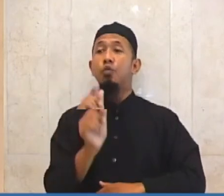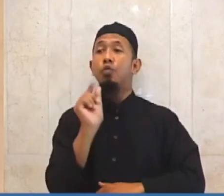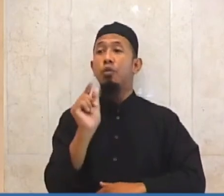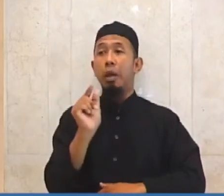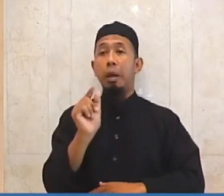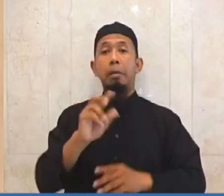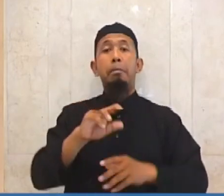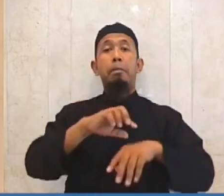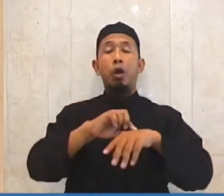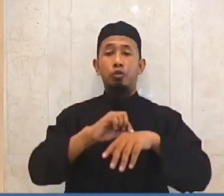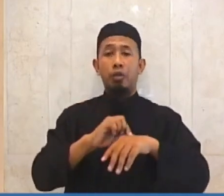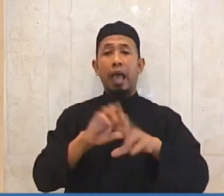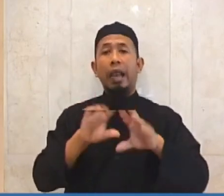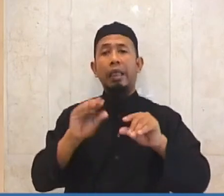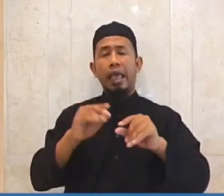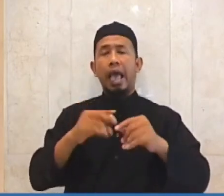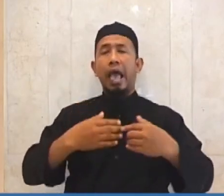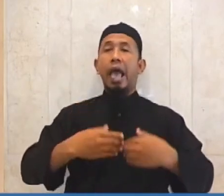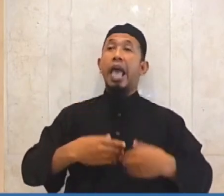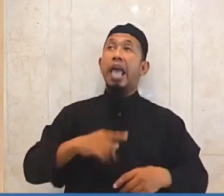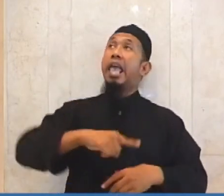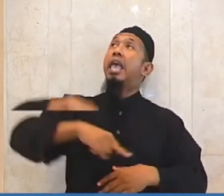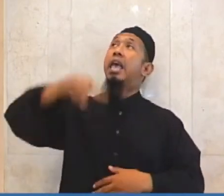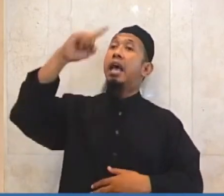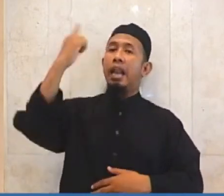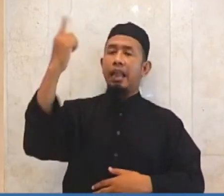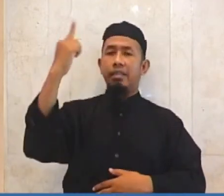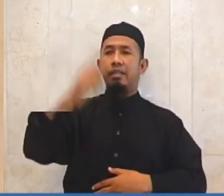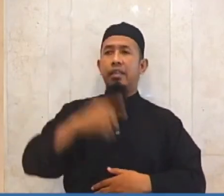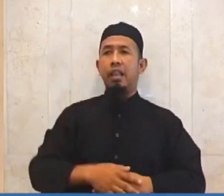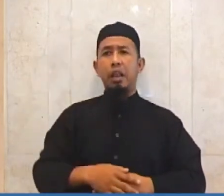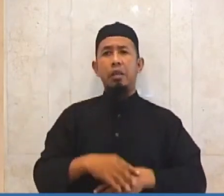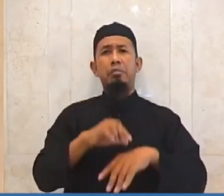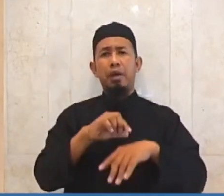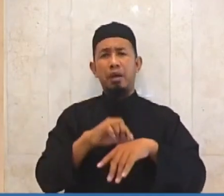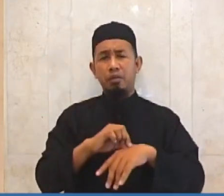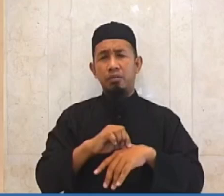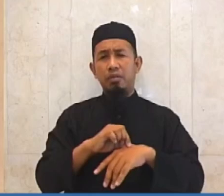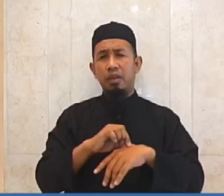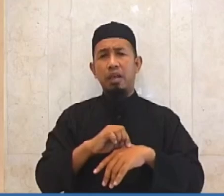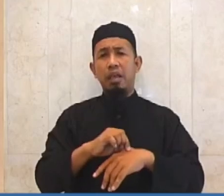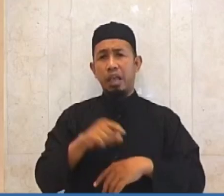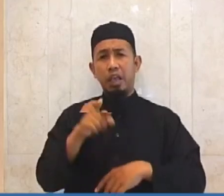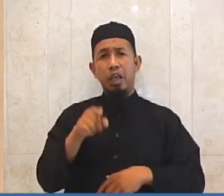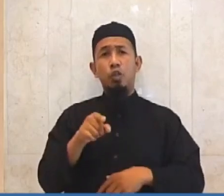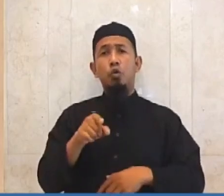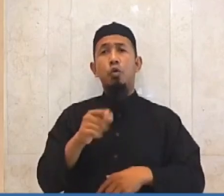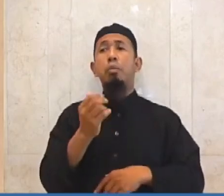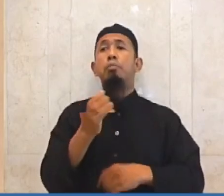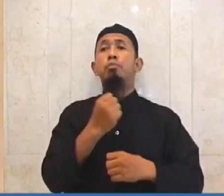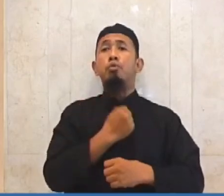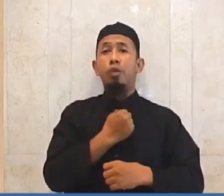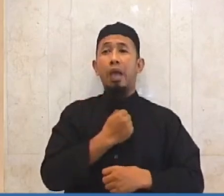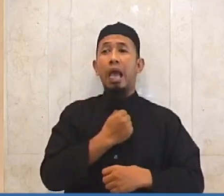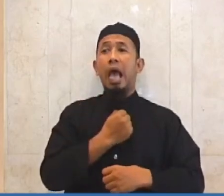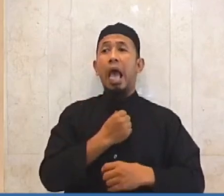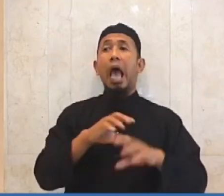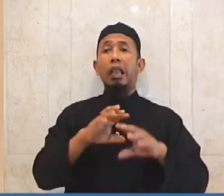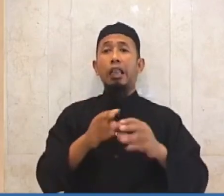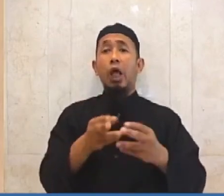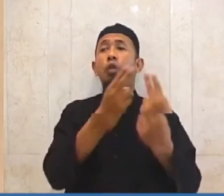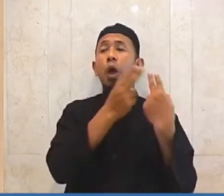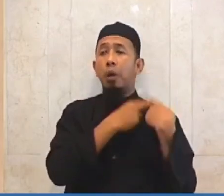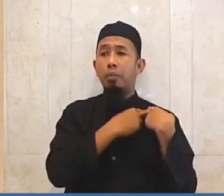manusia termasuk apa Abdi Negara adalah juga punya tugas untuk memakmurkan dunia ini untuk